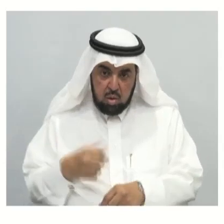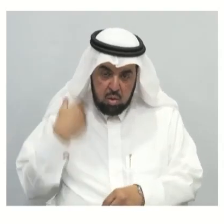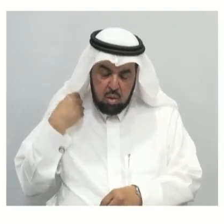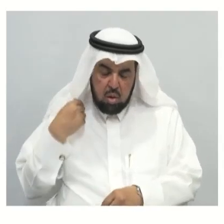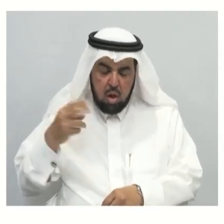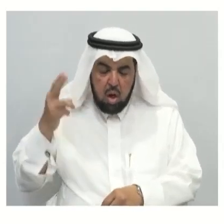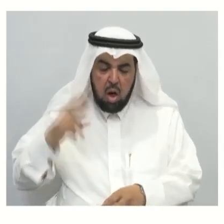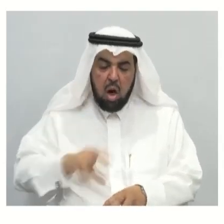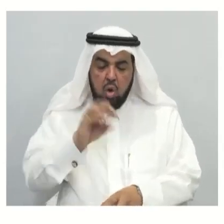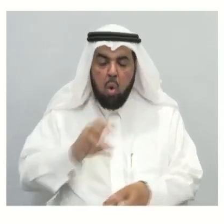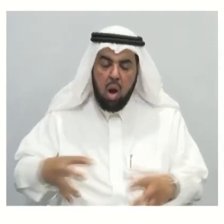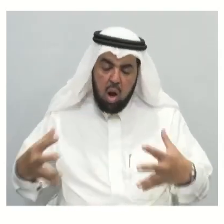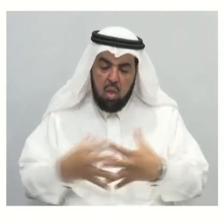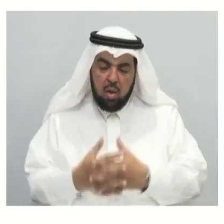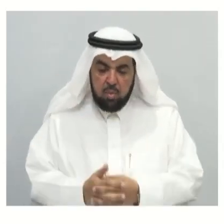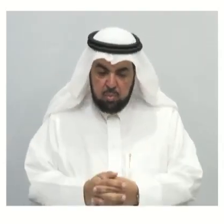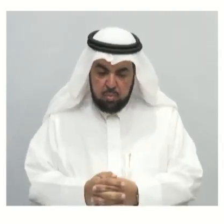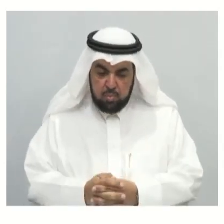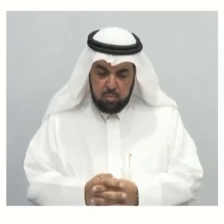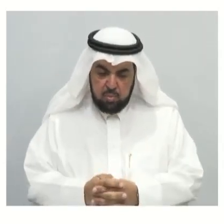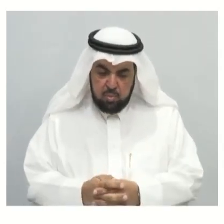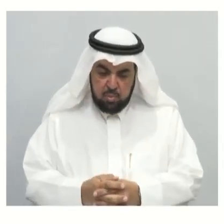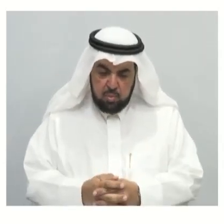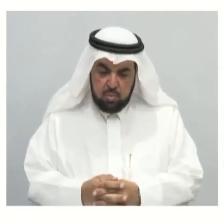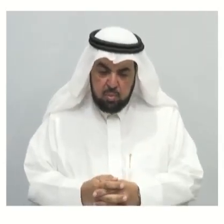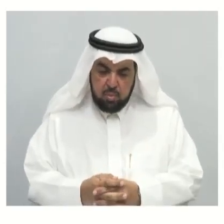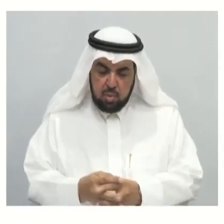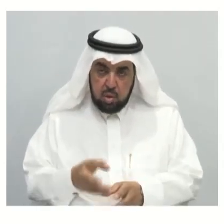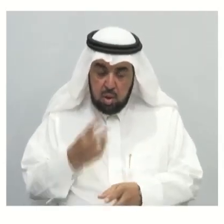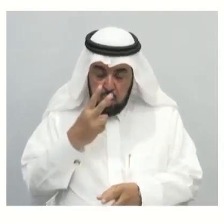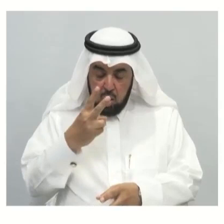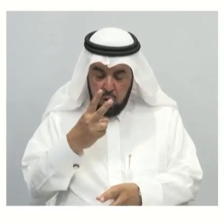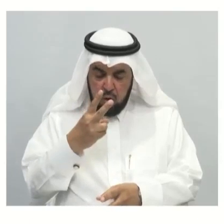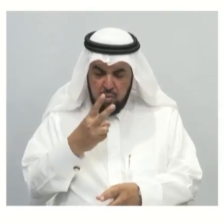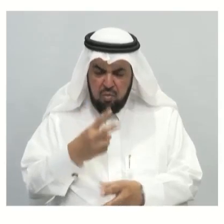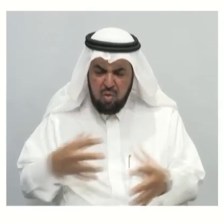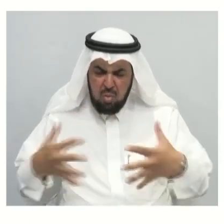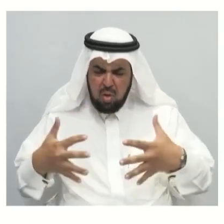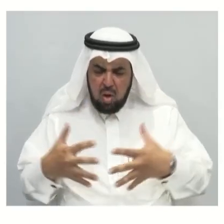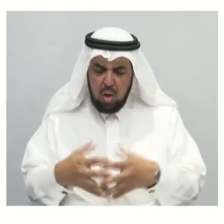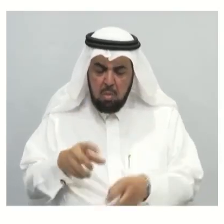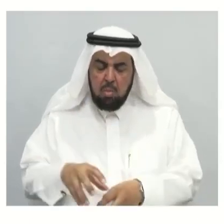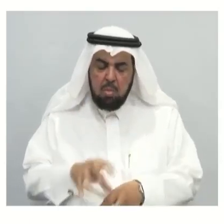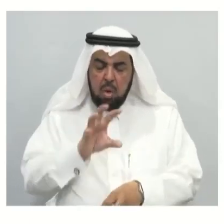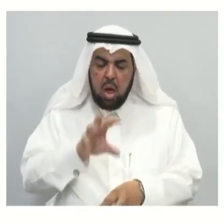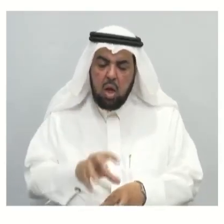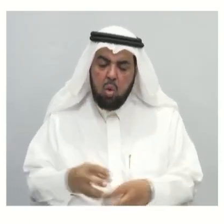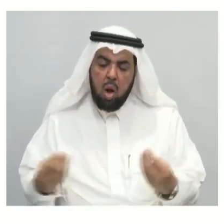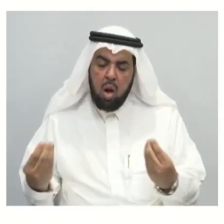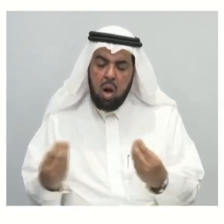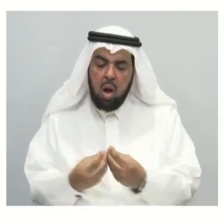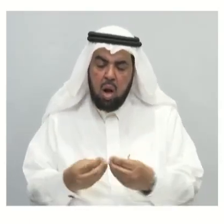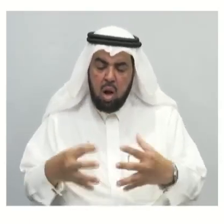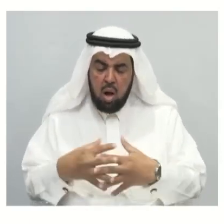للدول الاعضاء ايضا من اهدافها النظر في النزاعات بين